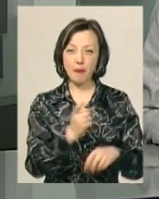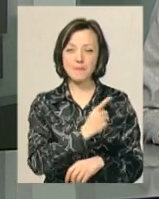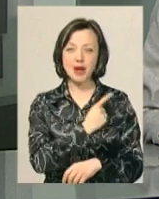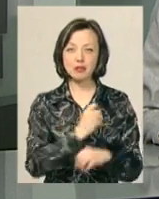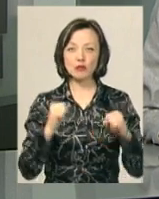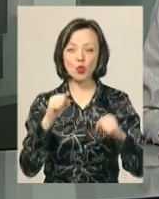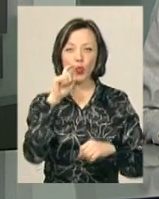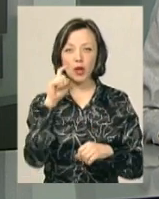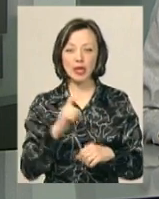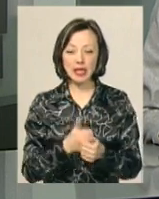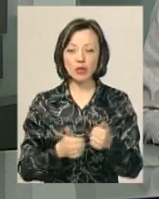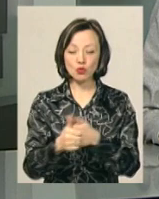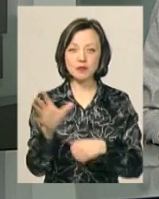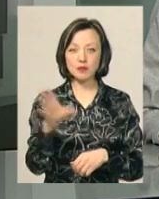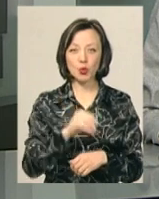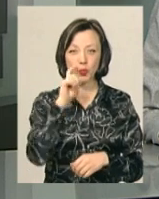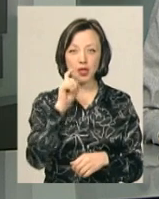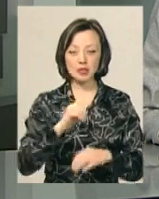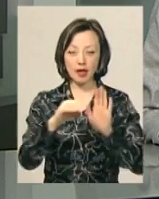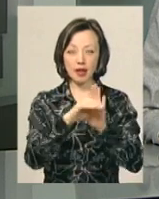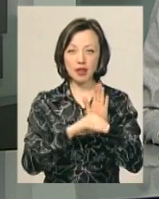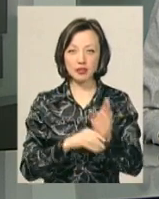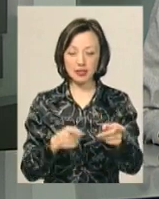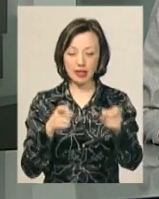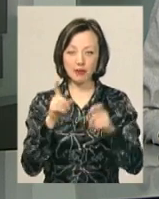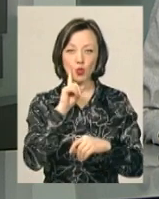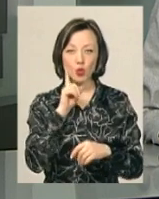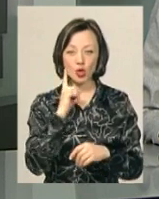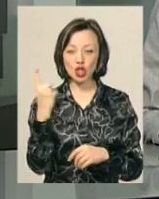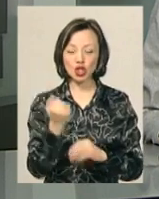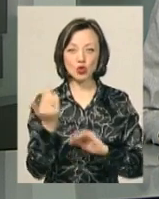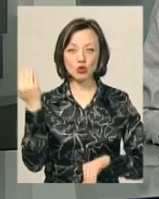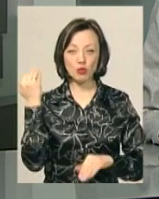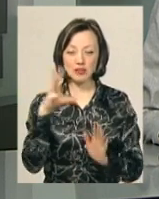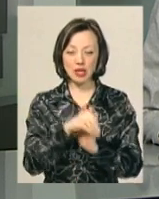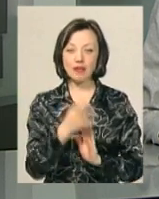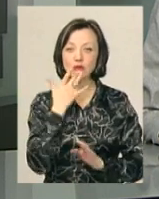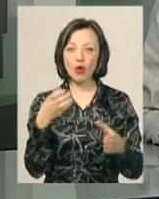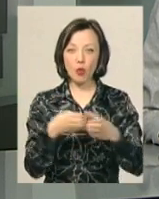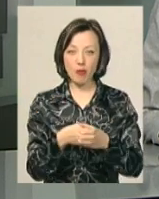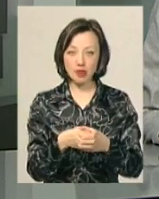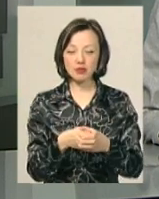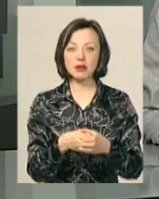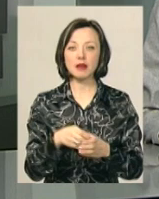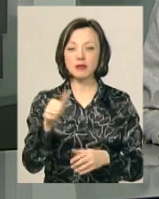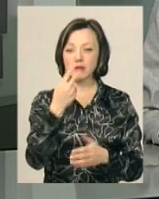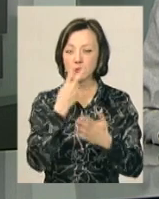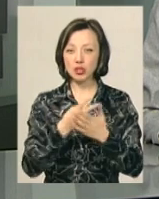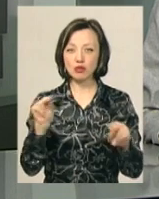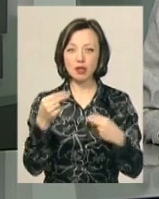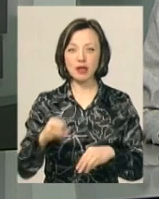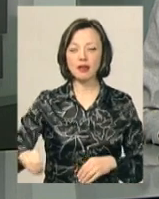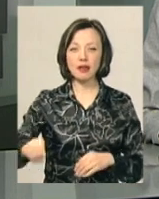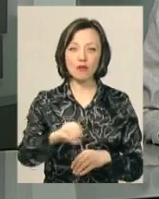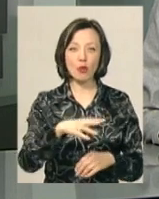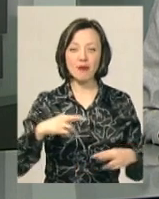спорту України і лідерують у всеукраїнському рейтингу стрілків-юніорів. Тиждень тому в складі національної команди вони дебютували на чемпіонаті Європи